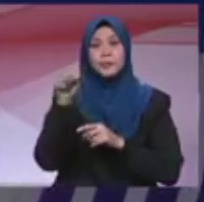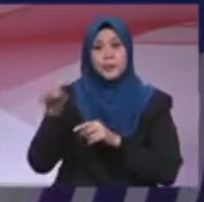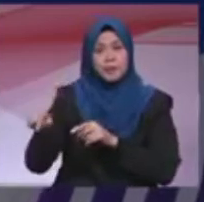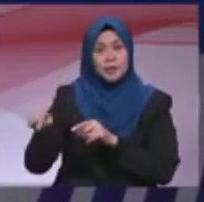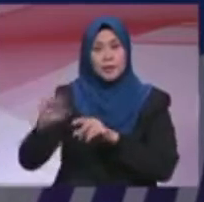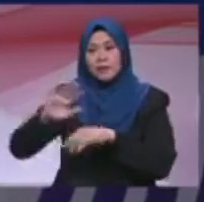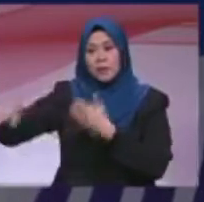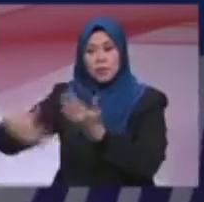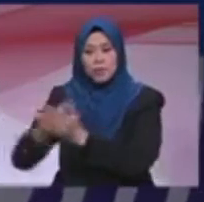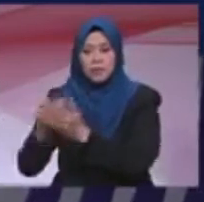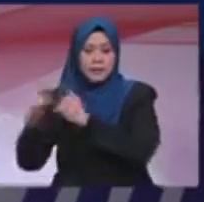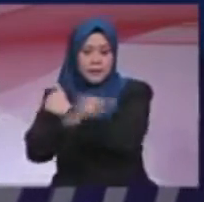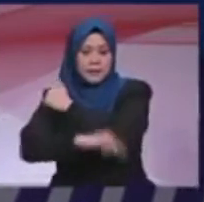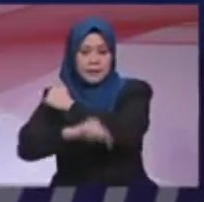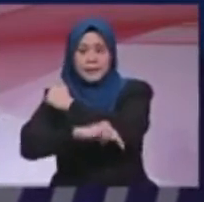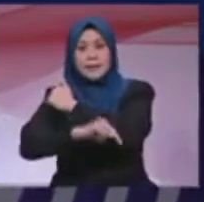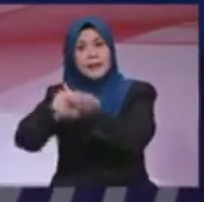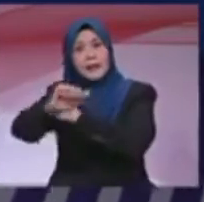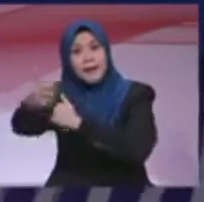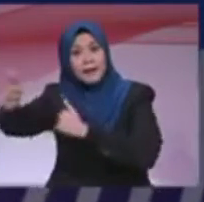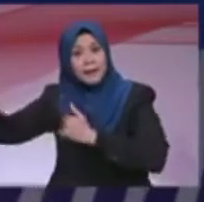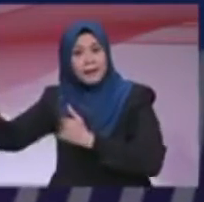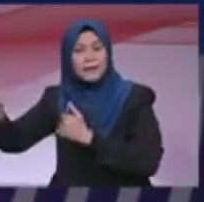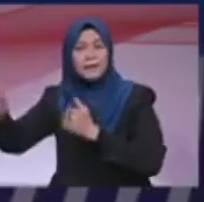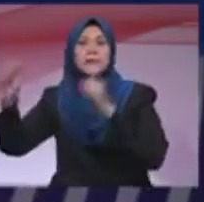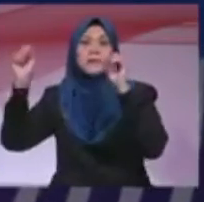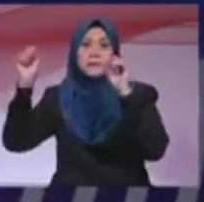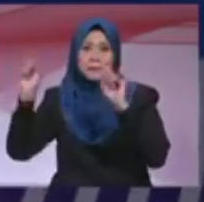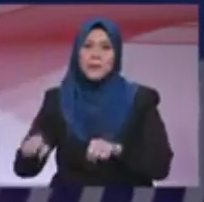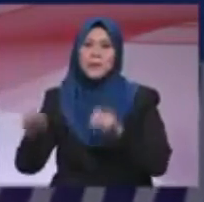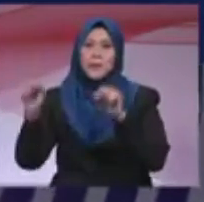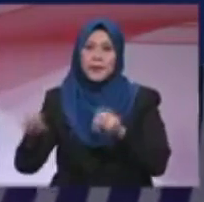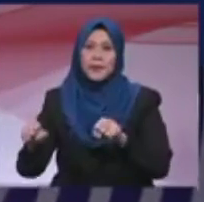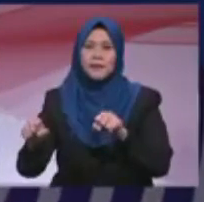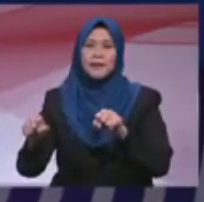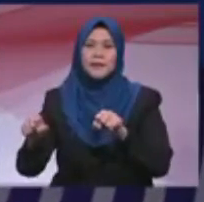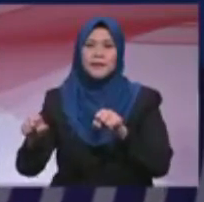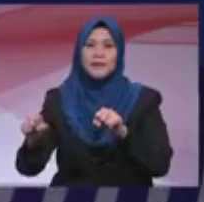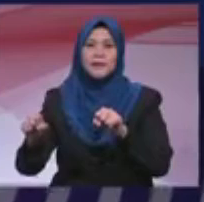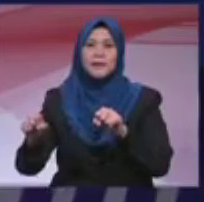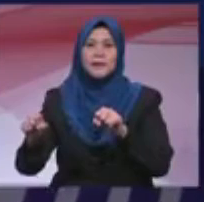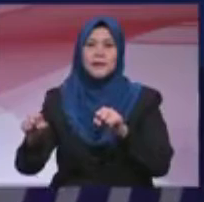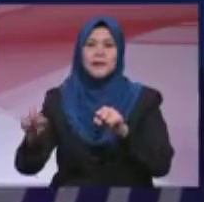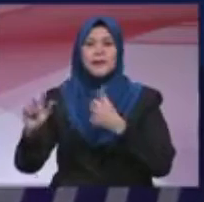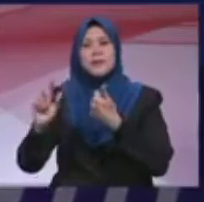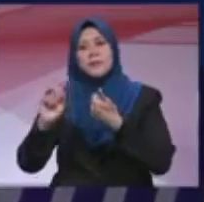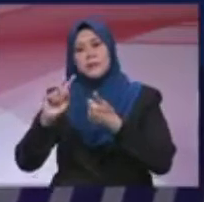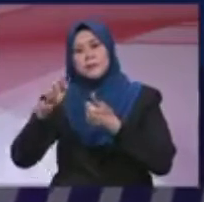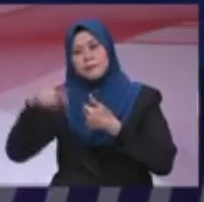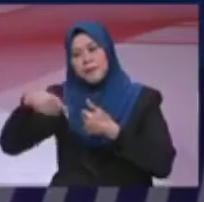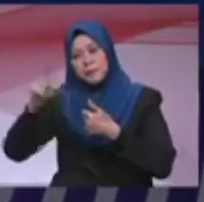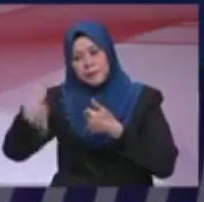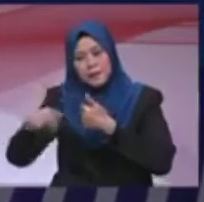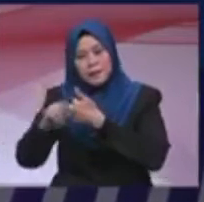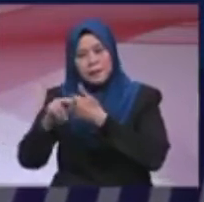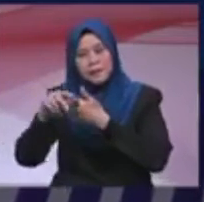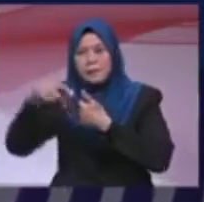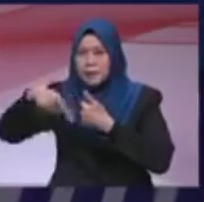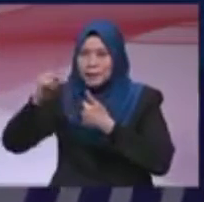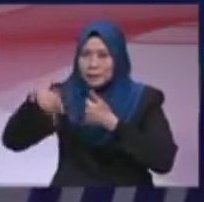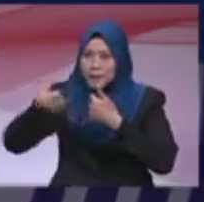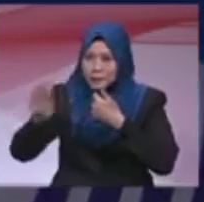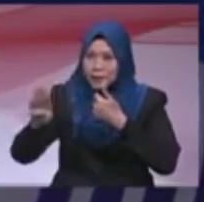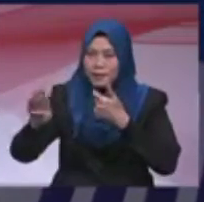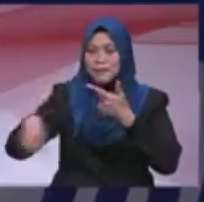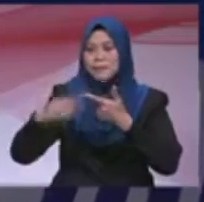di semua negeri-negeri lain, kita benarkan pelajar-pelajar lain negeri PKPB dan